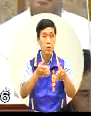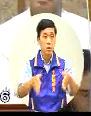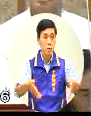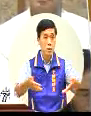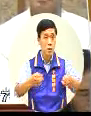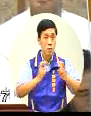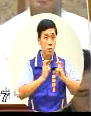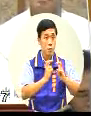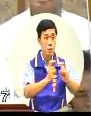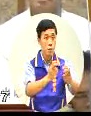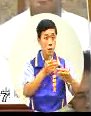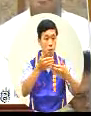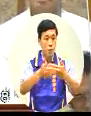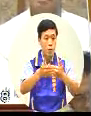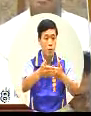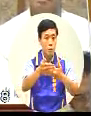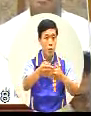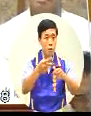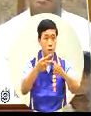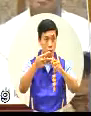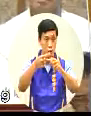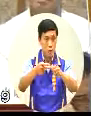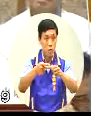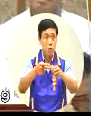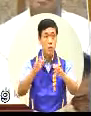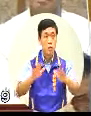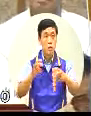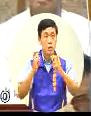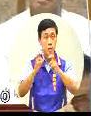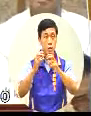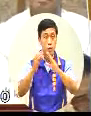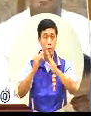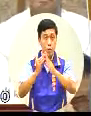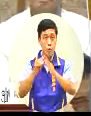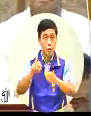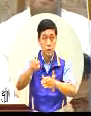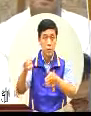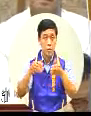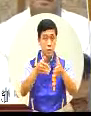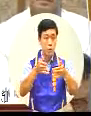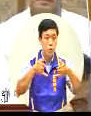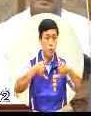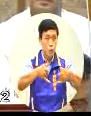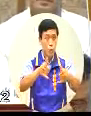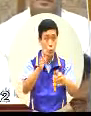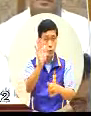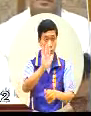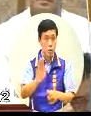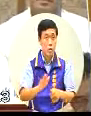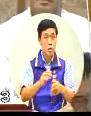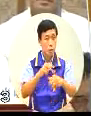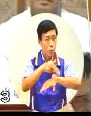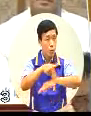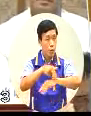二阶段的部分哈、哦，目前捷运局已经做完一些路行的规划，还有送到我们